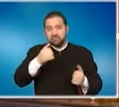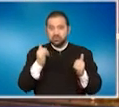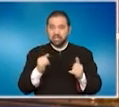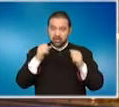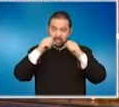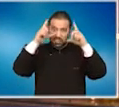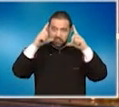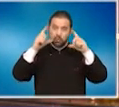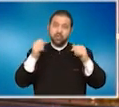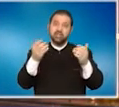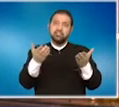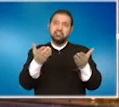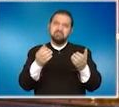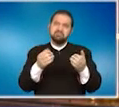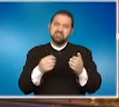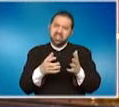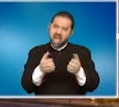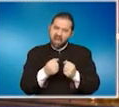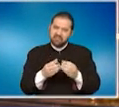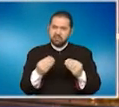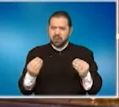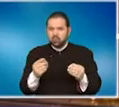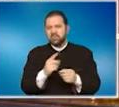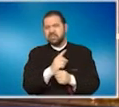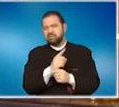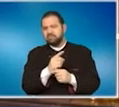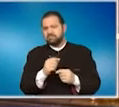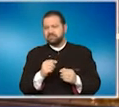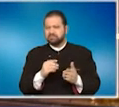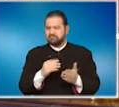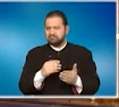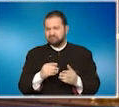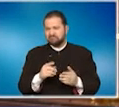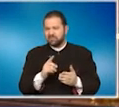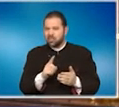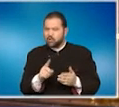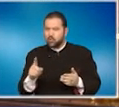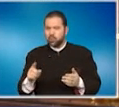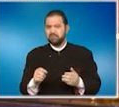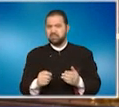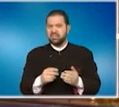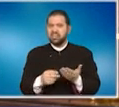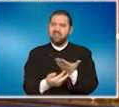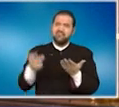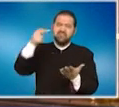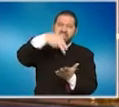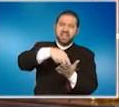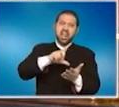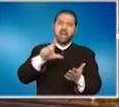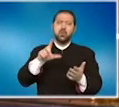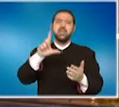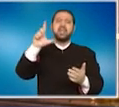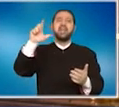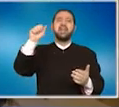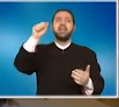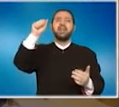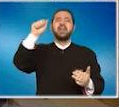avem câteva situații în care efectiv nu are cum să existe credința personală. Ne-ați vorbit de aceste învieri. Lazar, tânărul din